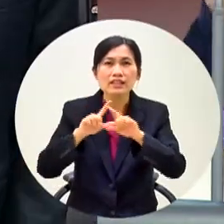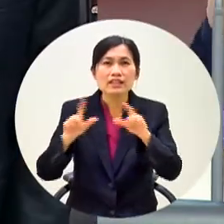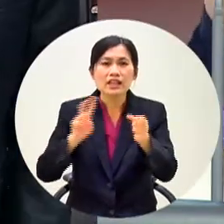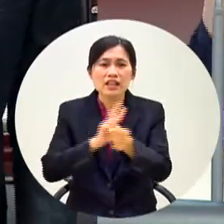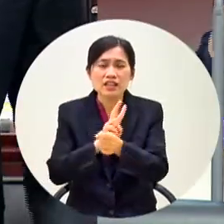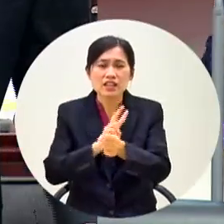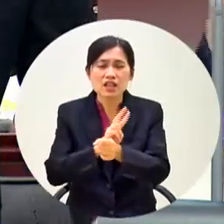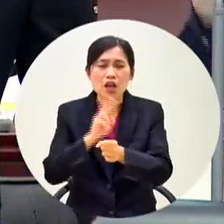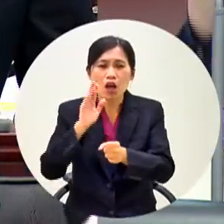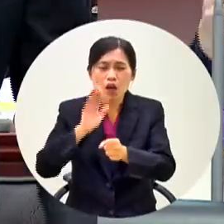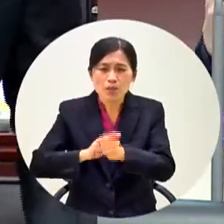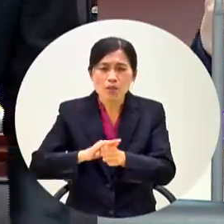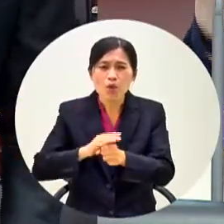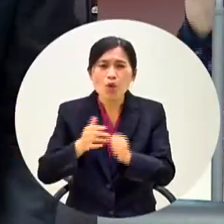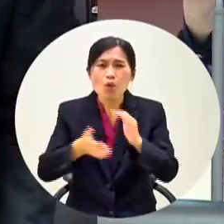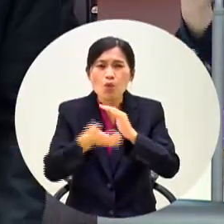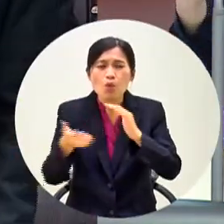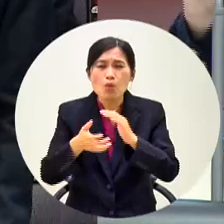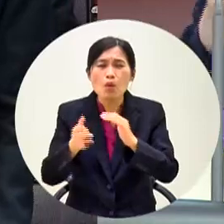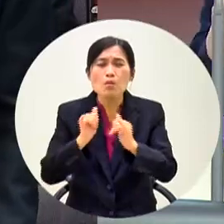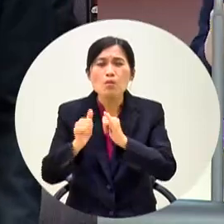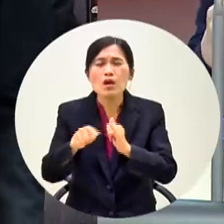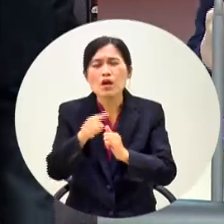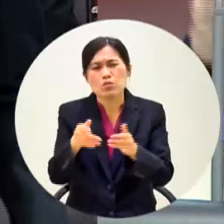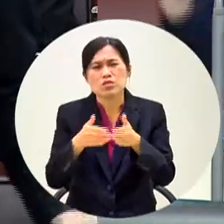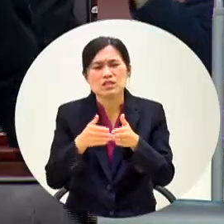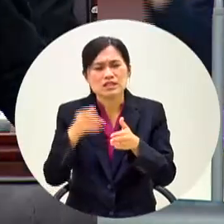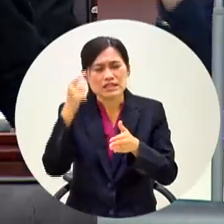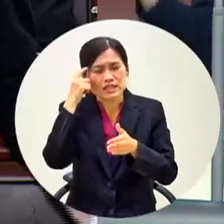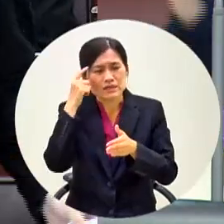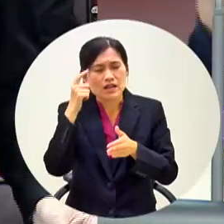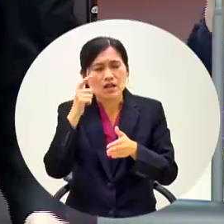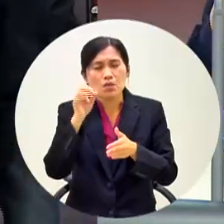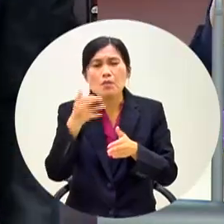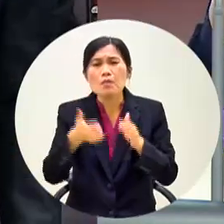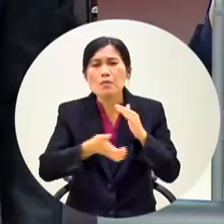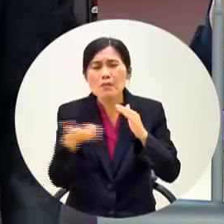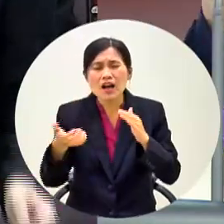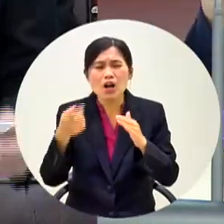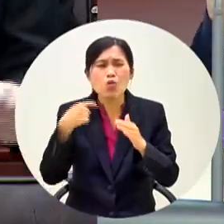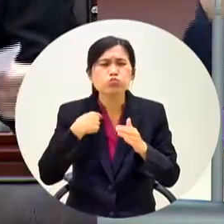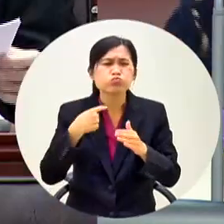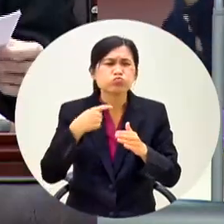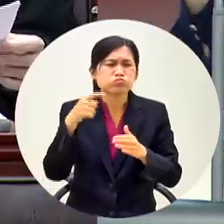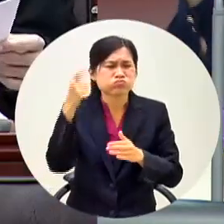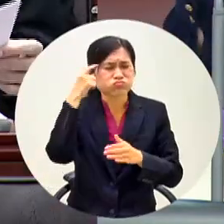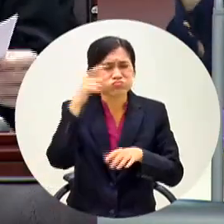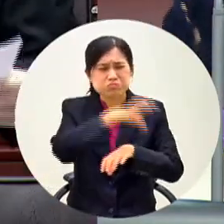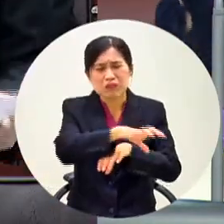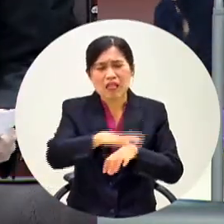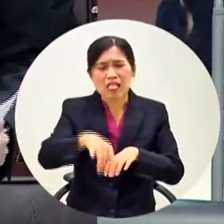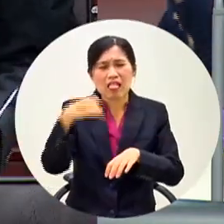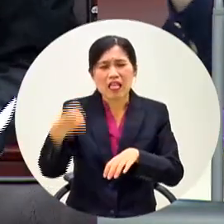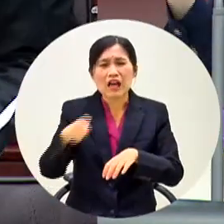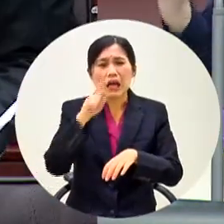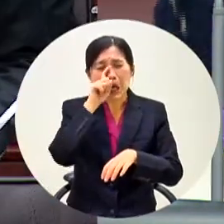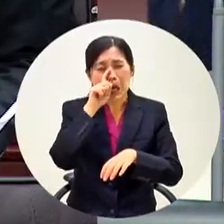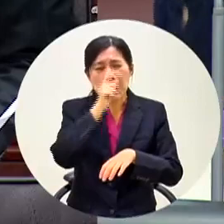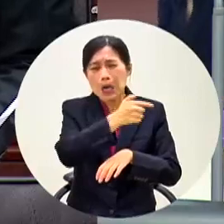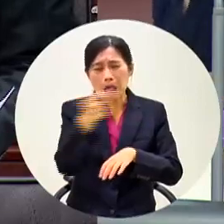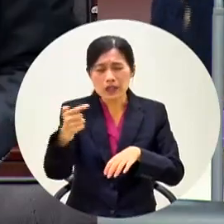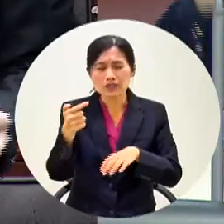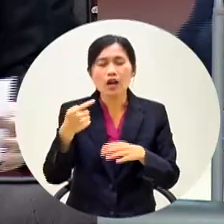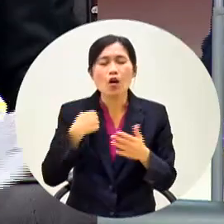境极度的恶化污染，所以我们要迁村。两个虽然是不同的概念，但是因为中央必须有一个方式